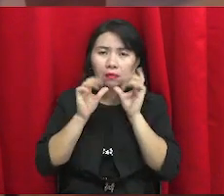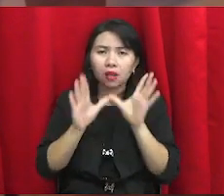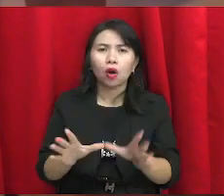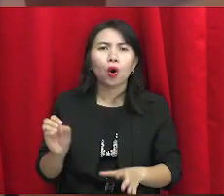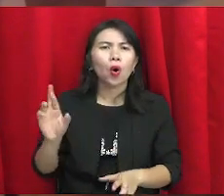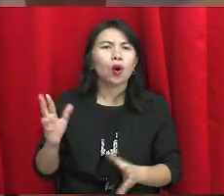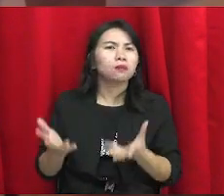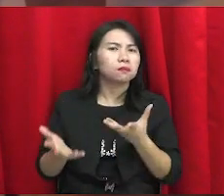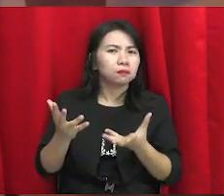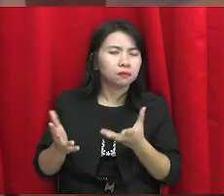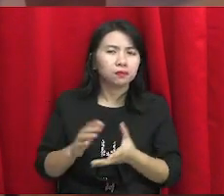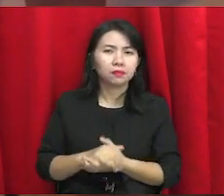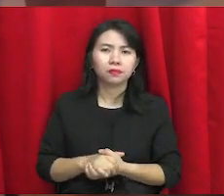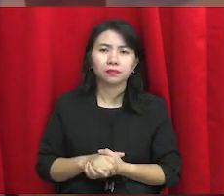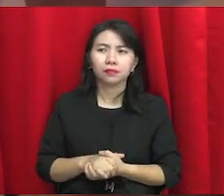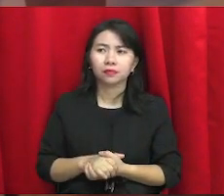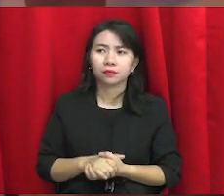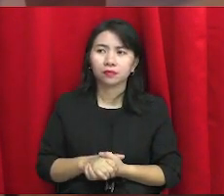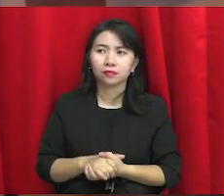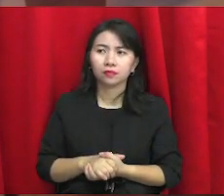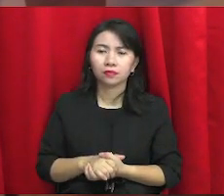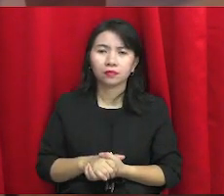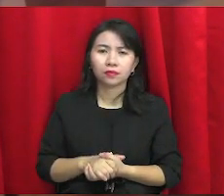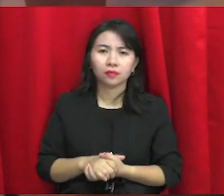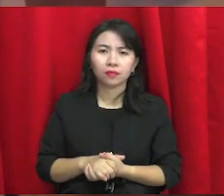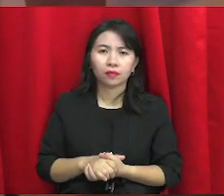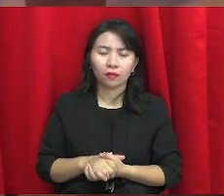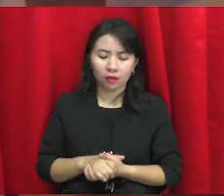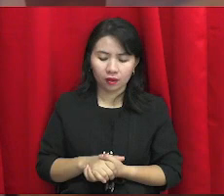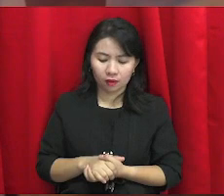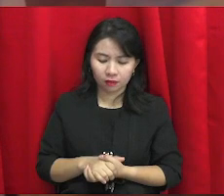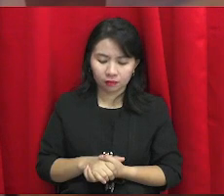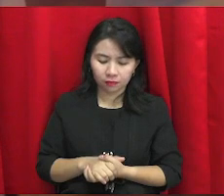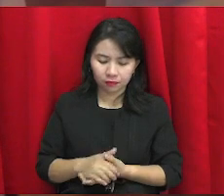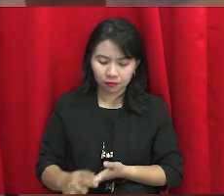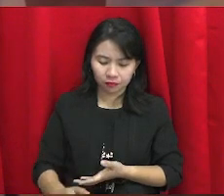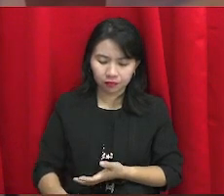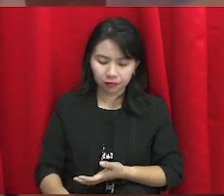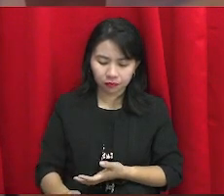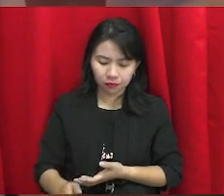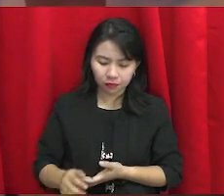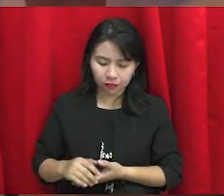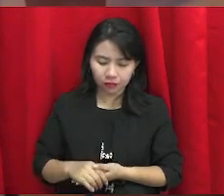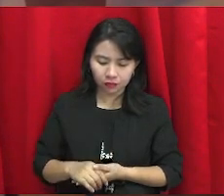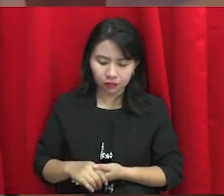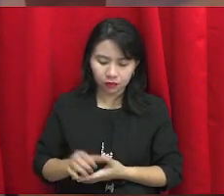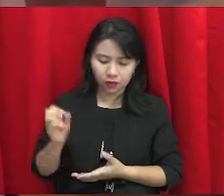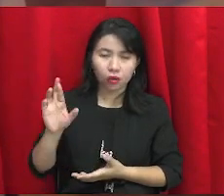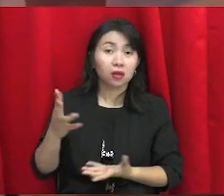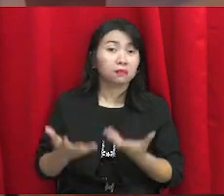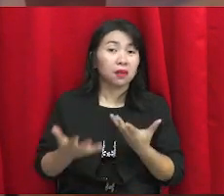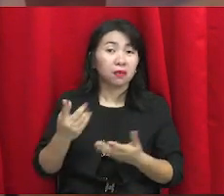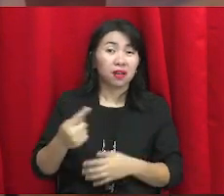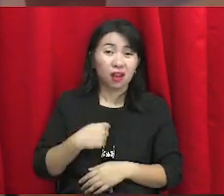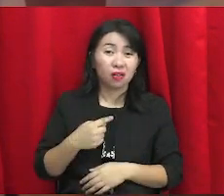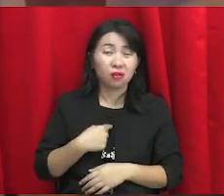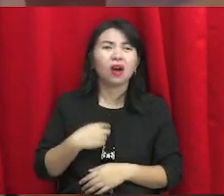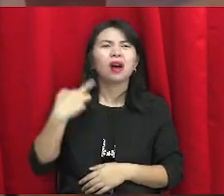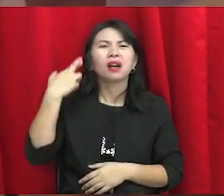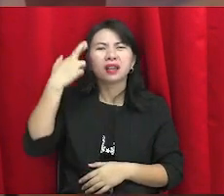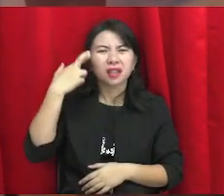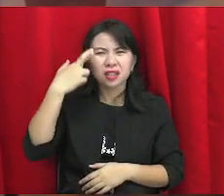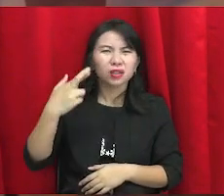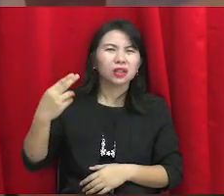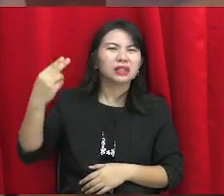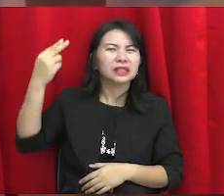magiging cost lang din ako. Maganda yun ah. Magiging cost. Yes, sir. Maganda point mo na yan. Amen. Magiging cause lang din ako ng sakit ng ulo,